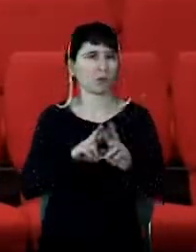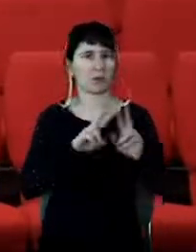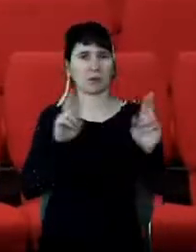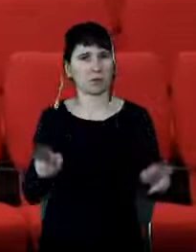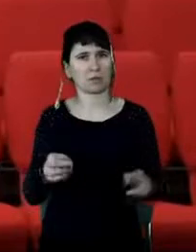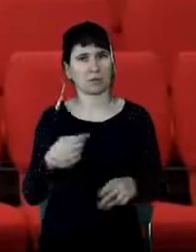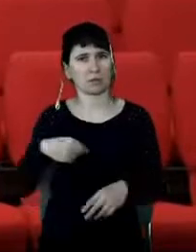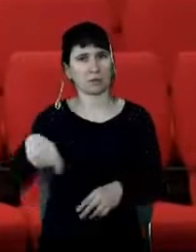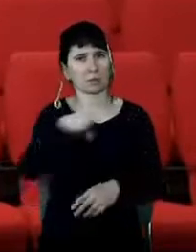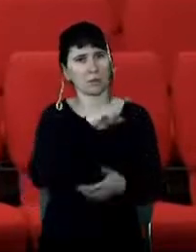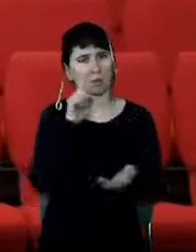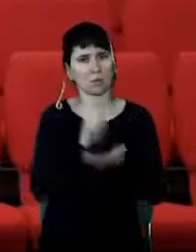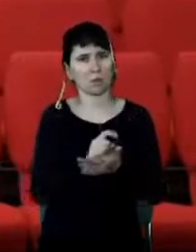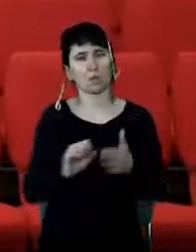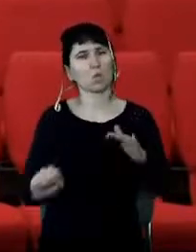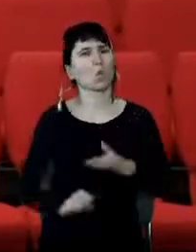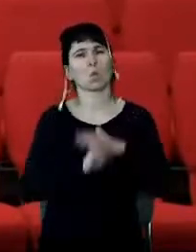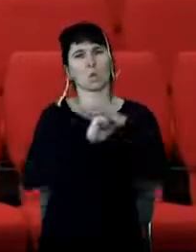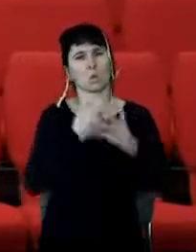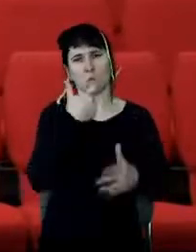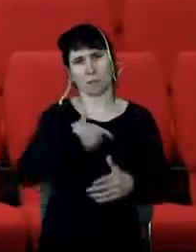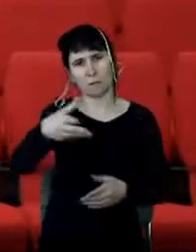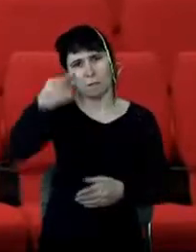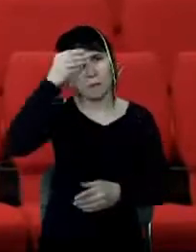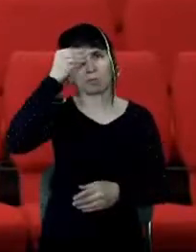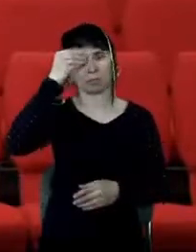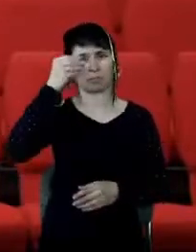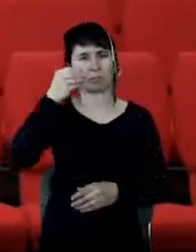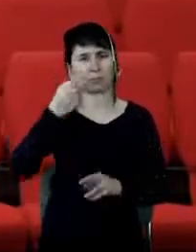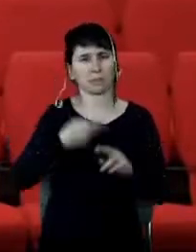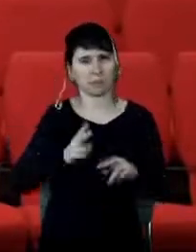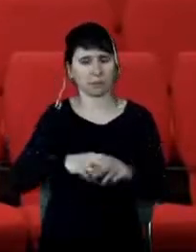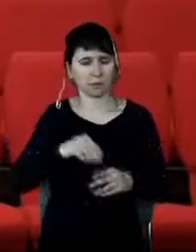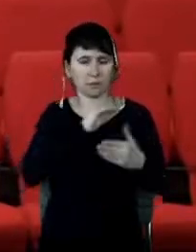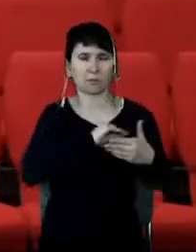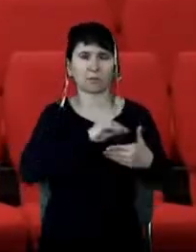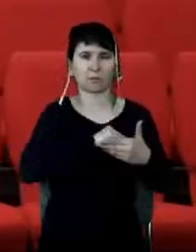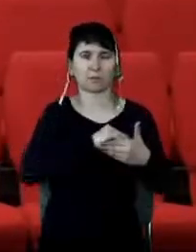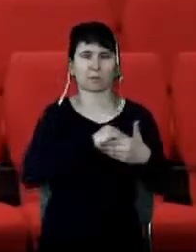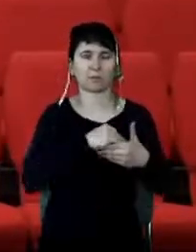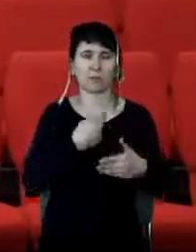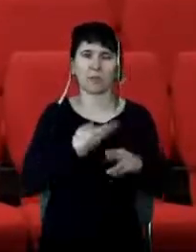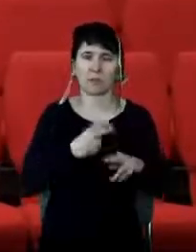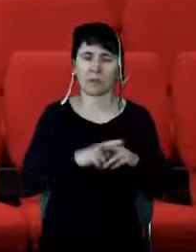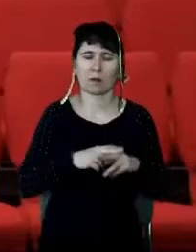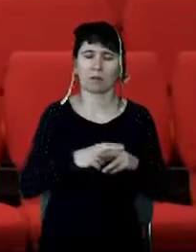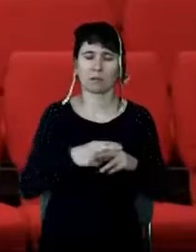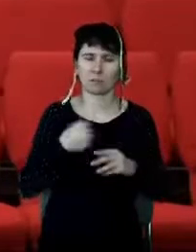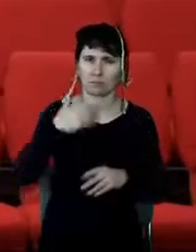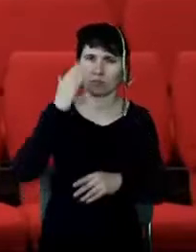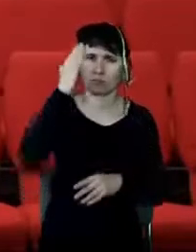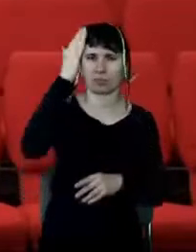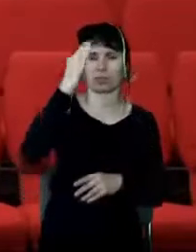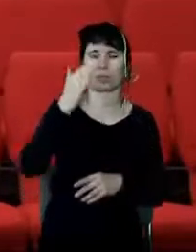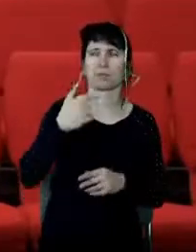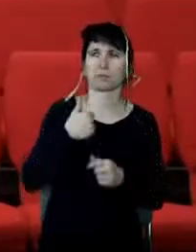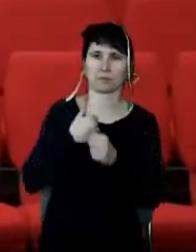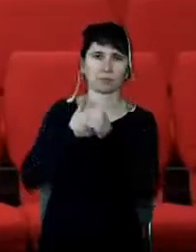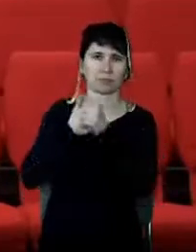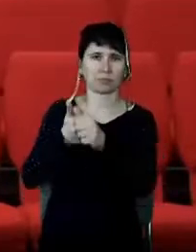ці слова повинні бути основою для нас, і вони допоможуть нам бачити і чути